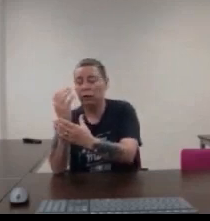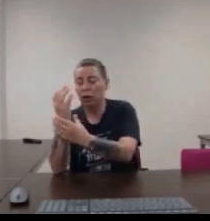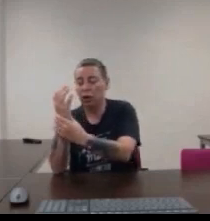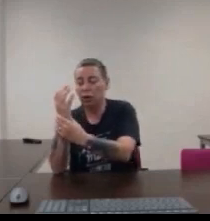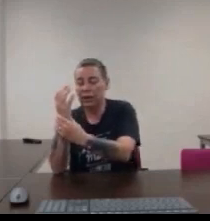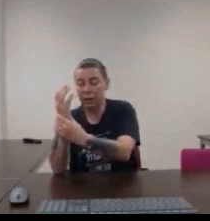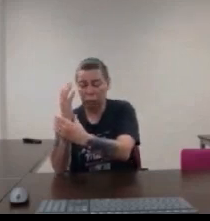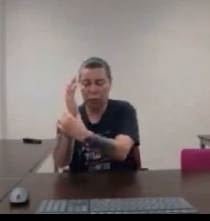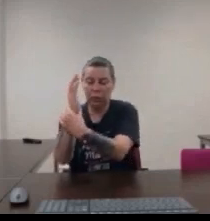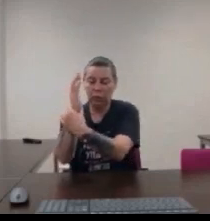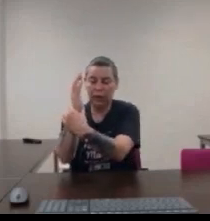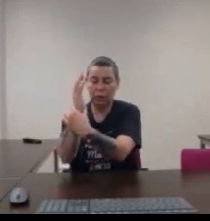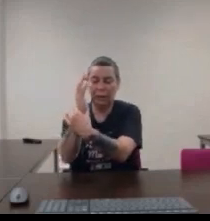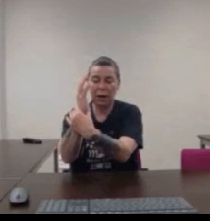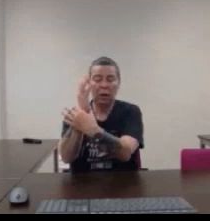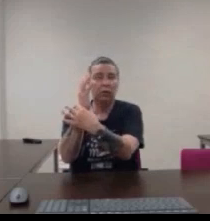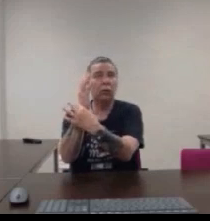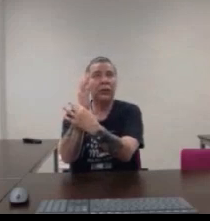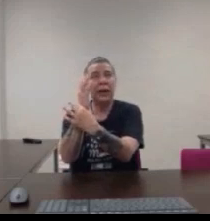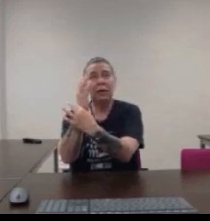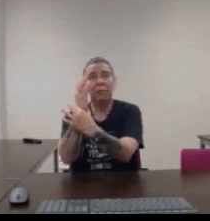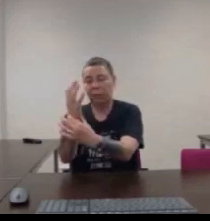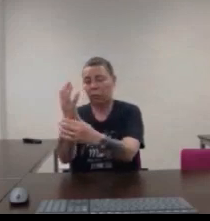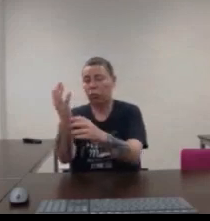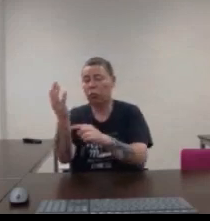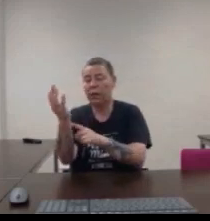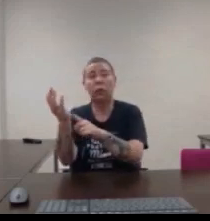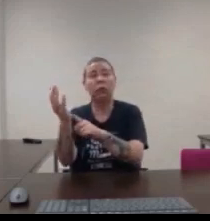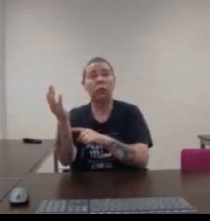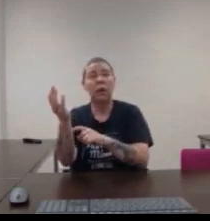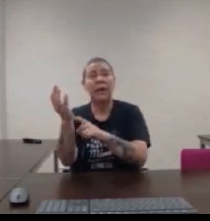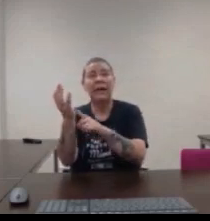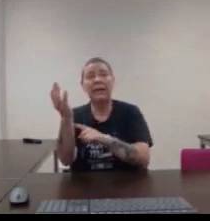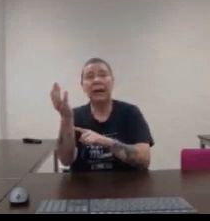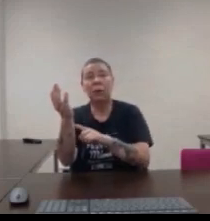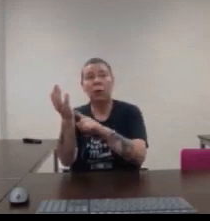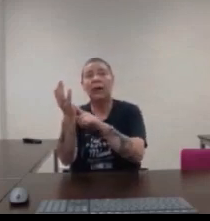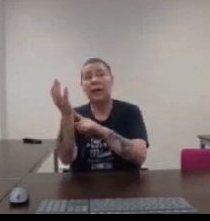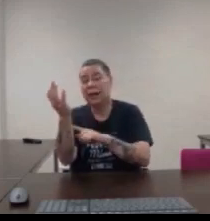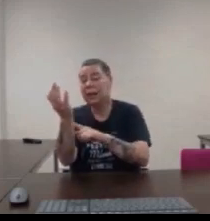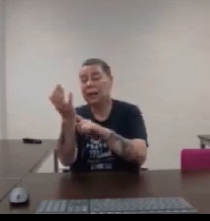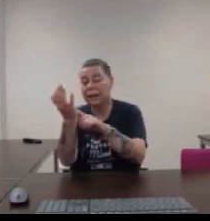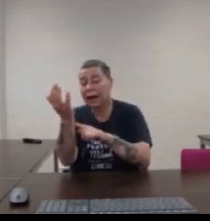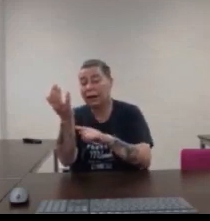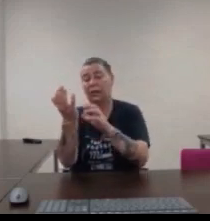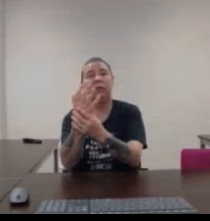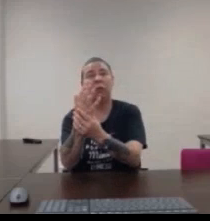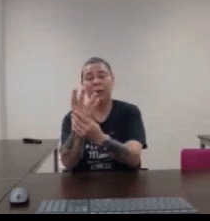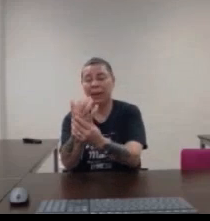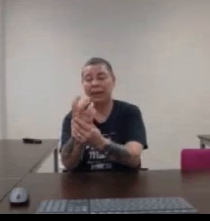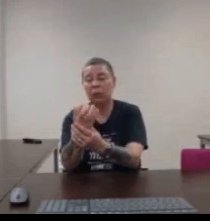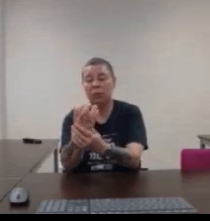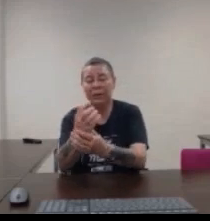présentation, donc au niveau du talon de la main, dans lequel passent tous les tendons et les ligaments et les nerfs